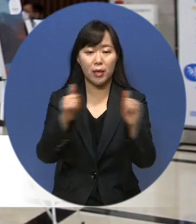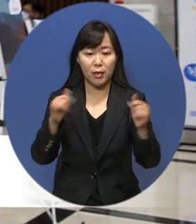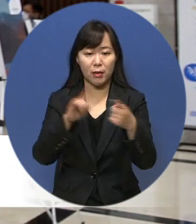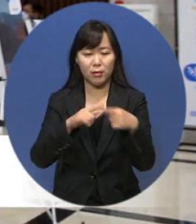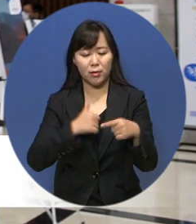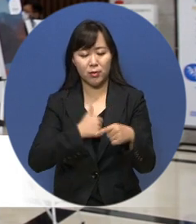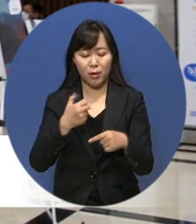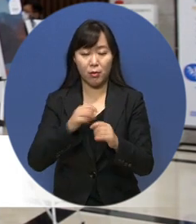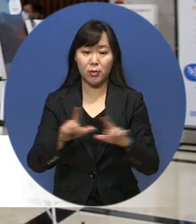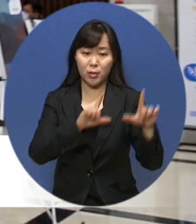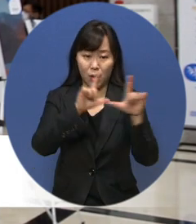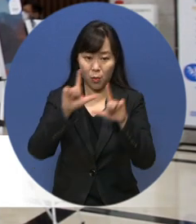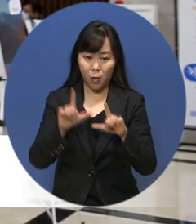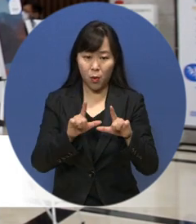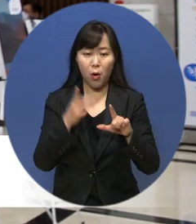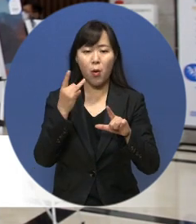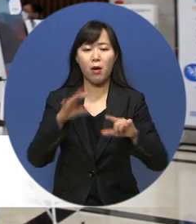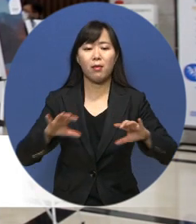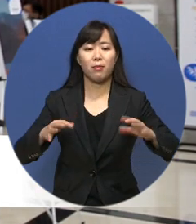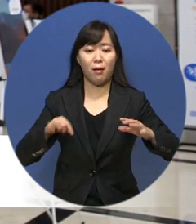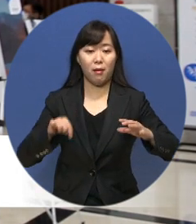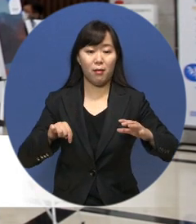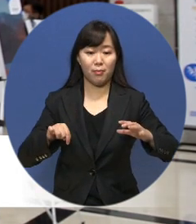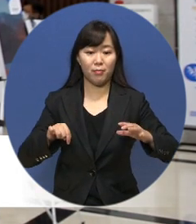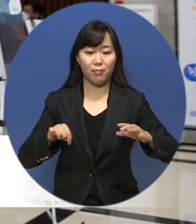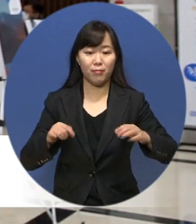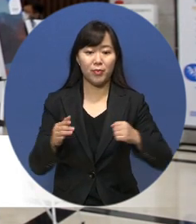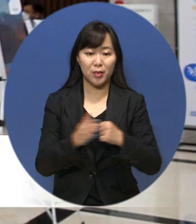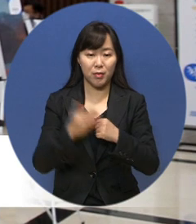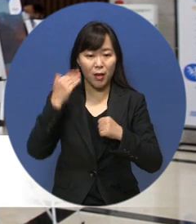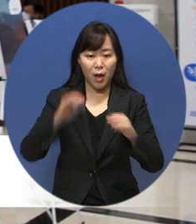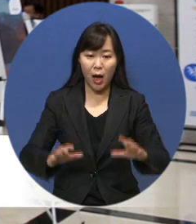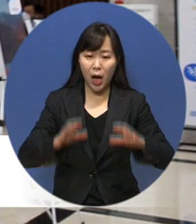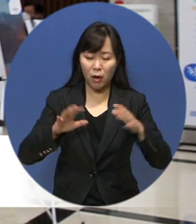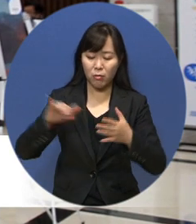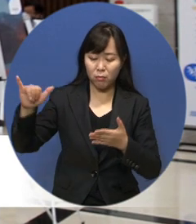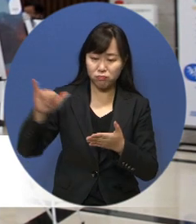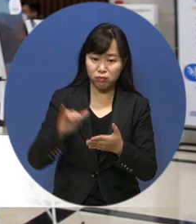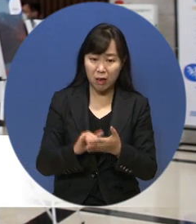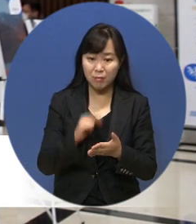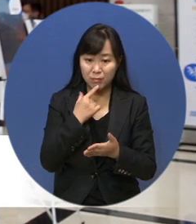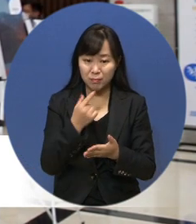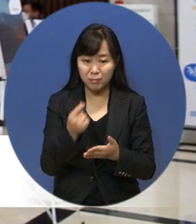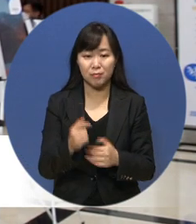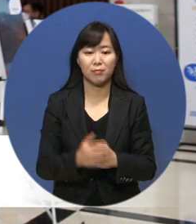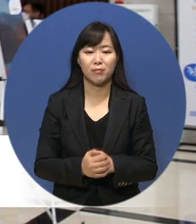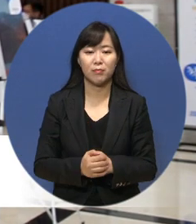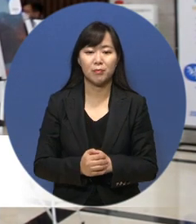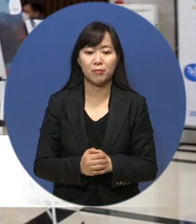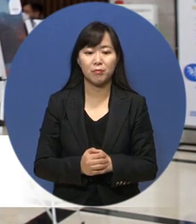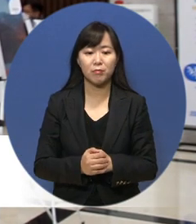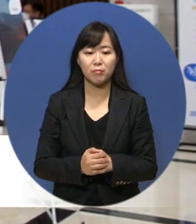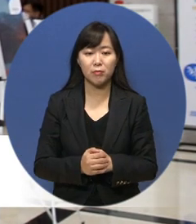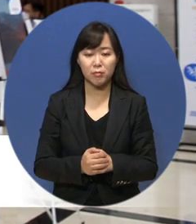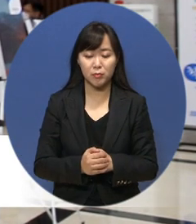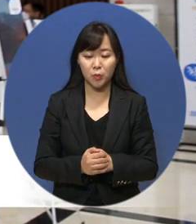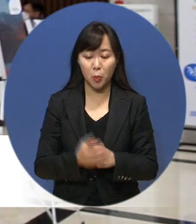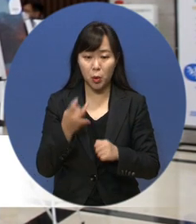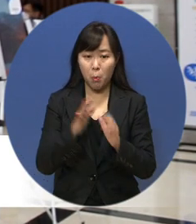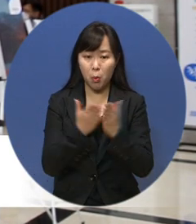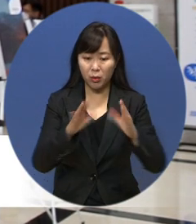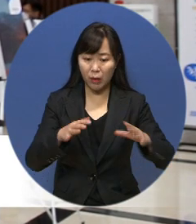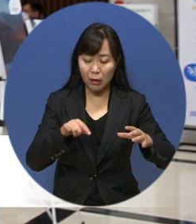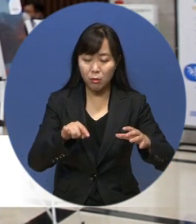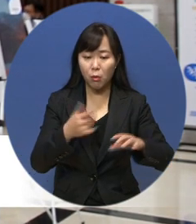또 모기의 이기 때문에 에 국내에 들어오게 됐는데 이제 정작 모국에서 는